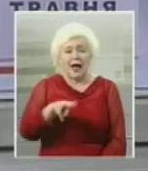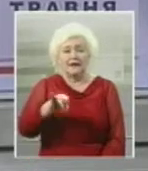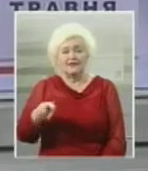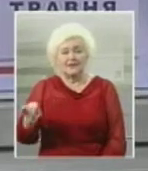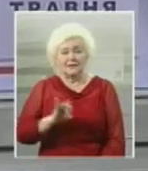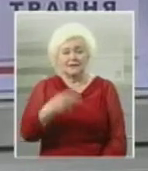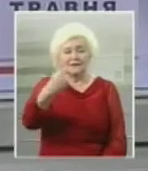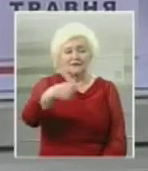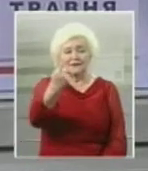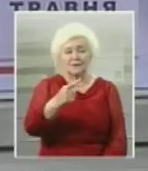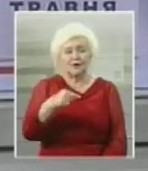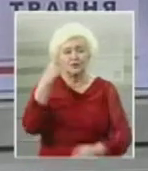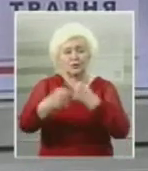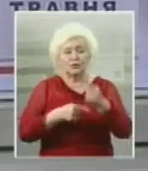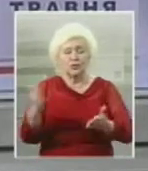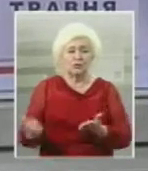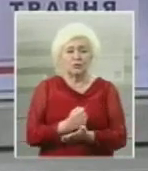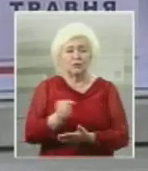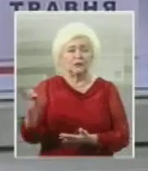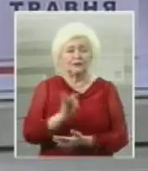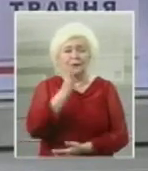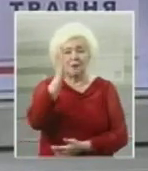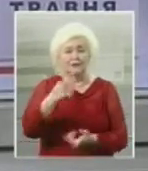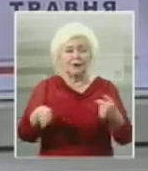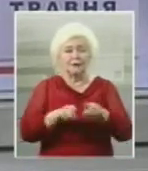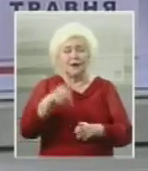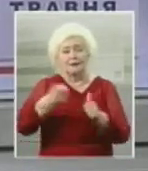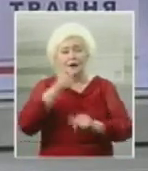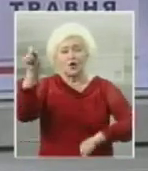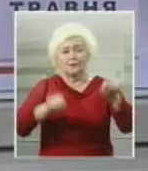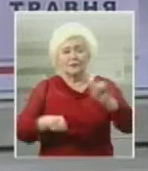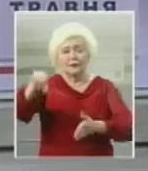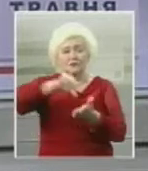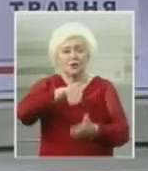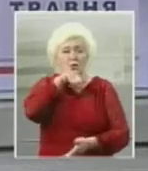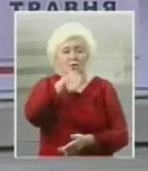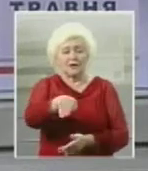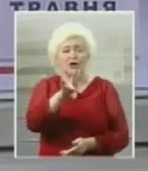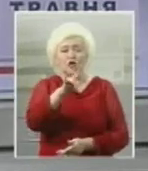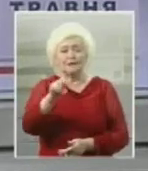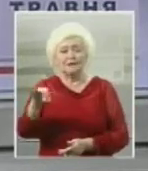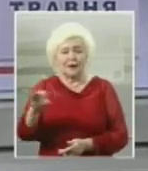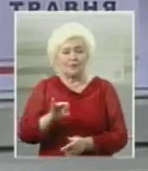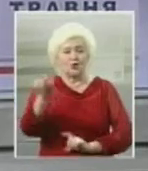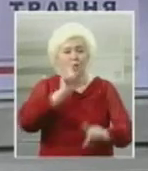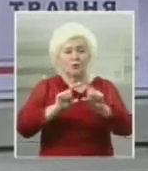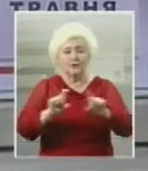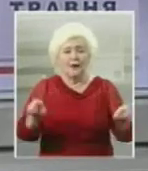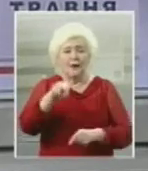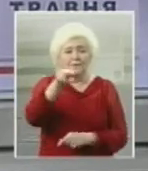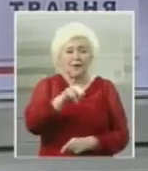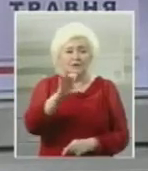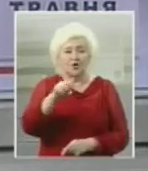Лінгвістика 21-го століття. Здобутки та перспективи. Так назвали конференцію за участі професора Ноттінгемського університету